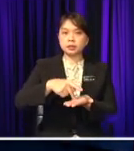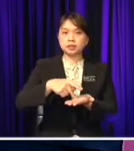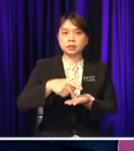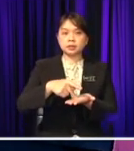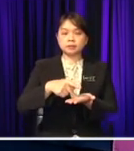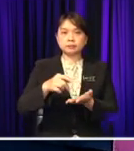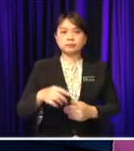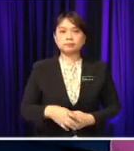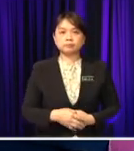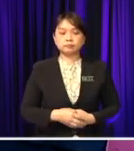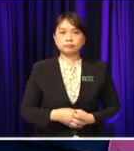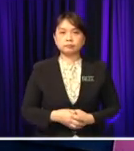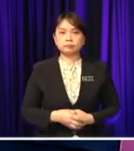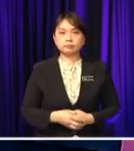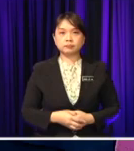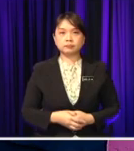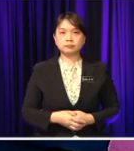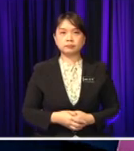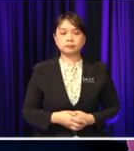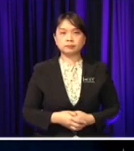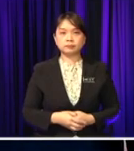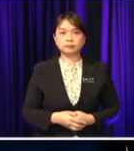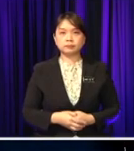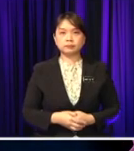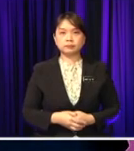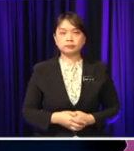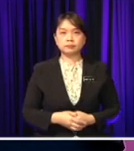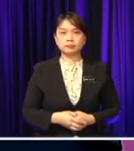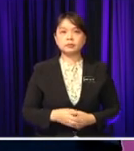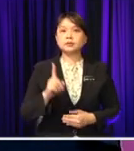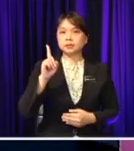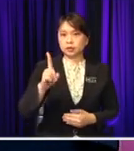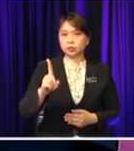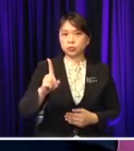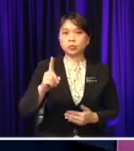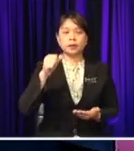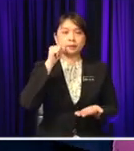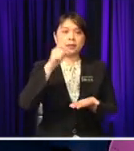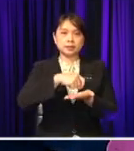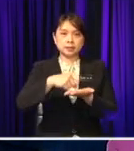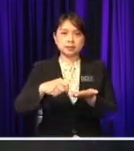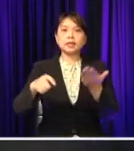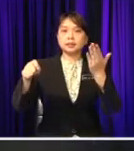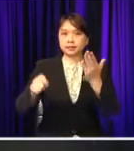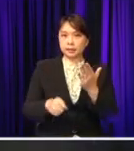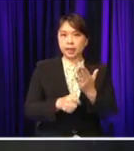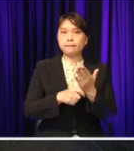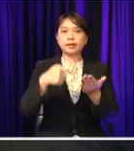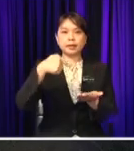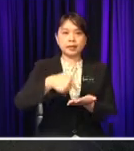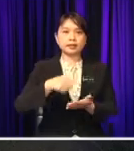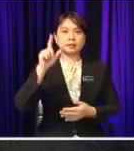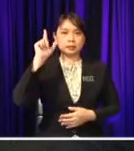batang pensil tambah satu lagi batang pensil berapa itu jadi kita bilang daripada